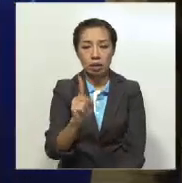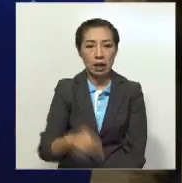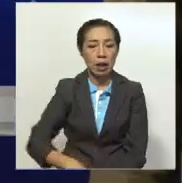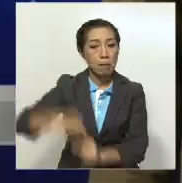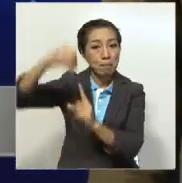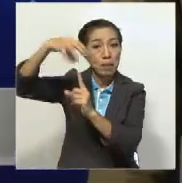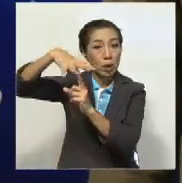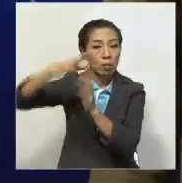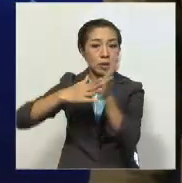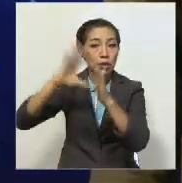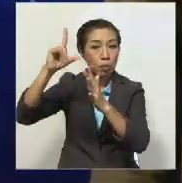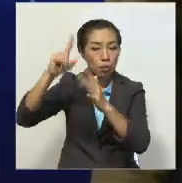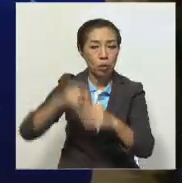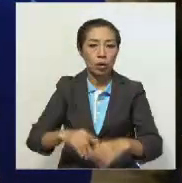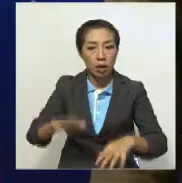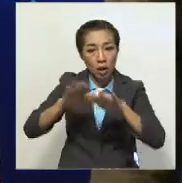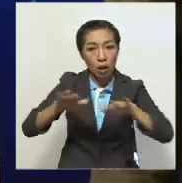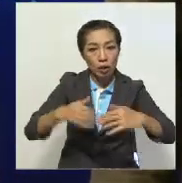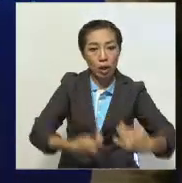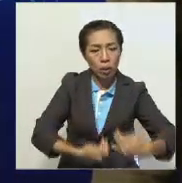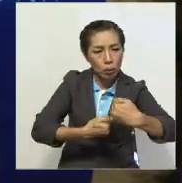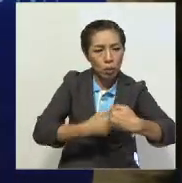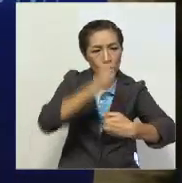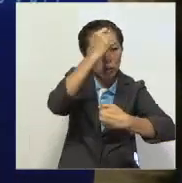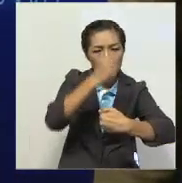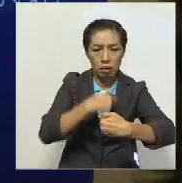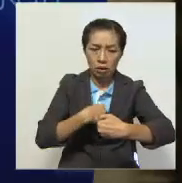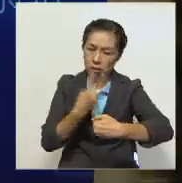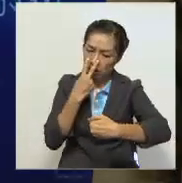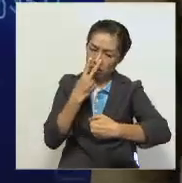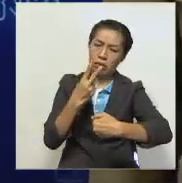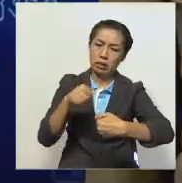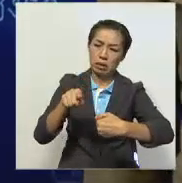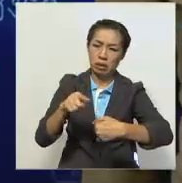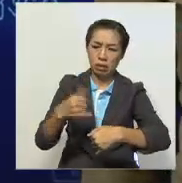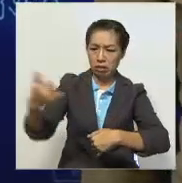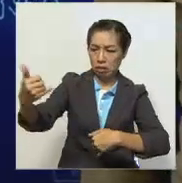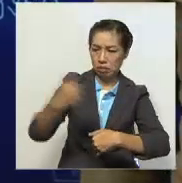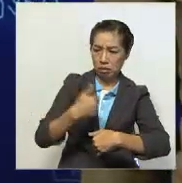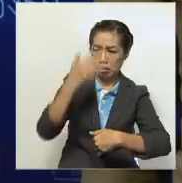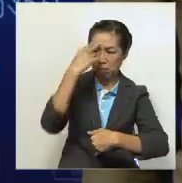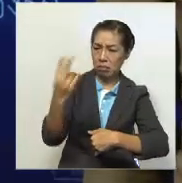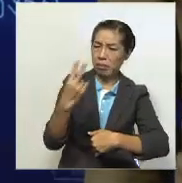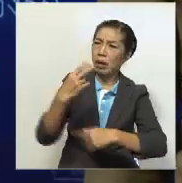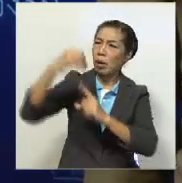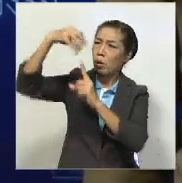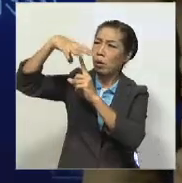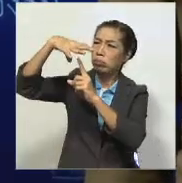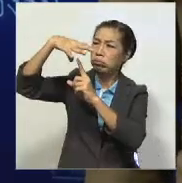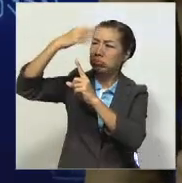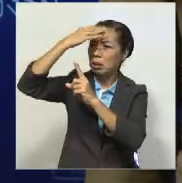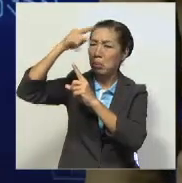มพูมาเราก็สงสัยว่าผู้คนนี้ทำไมเข้ามาแล้วก็ถือร่มมาด้วยแดดก็ไม่มีทำไมกล